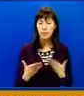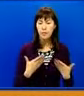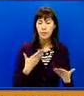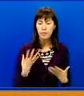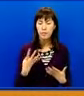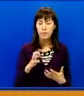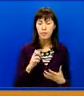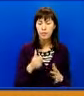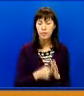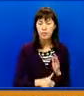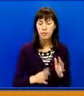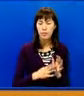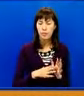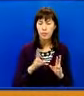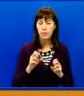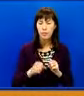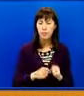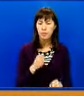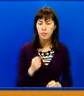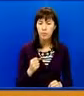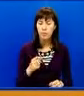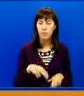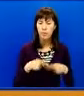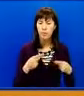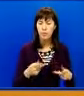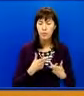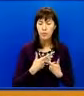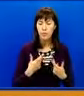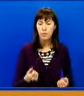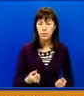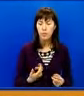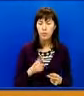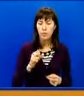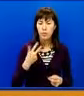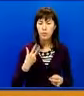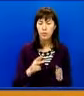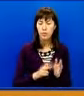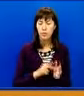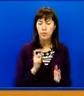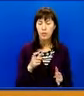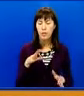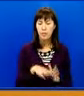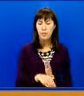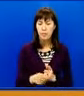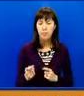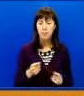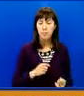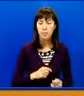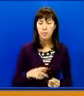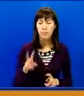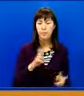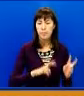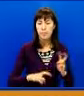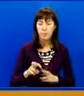отношении 469 нарушителей вынесено предупреждение. На 128 человек наложено административное